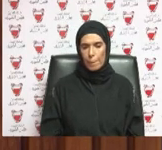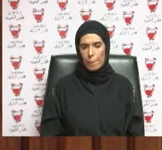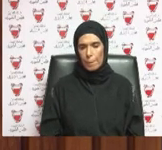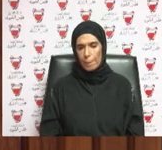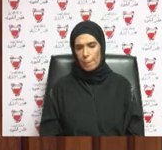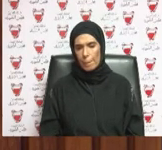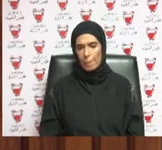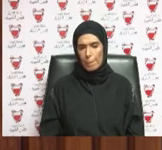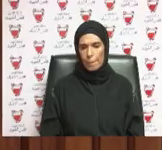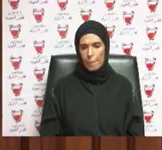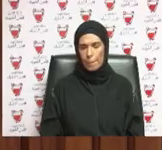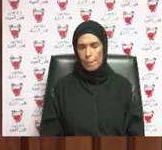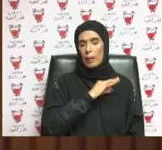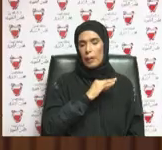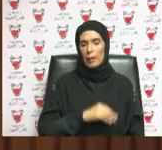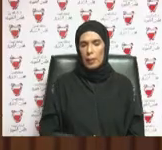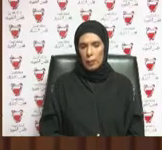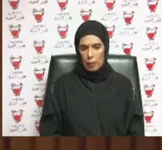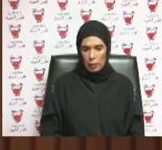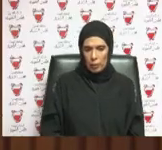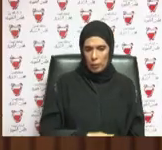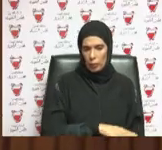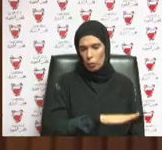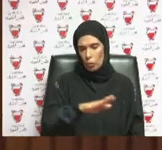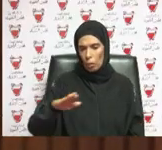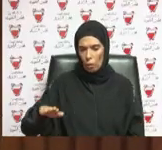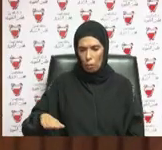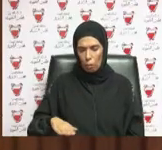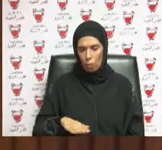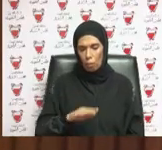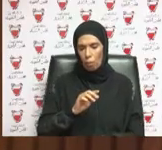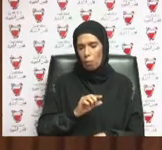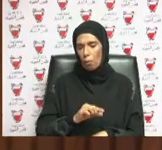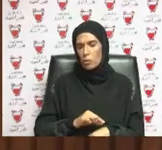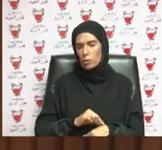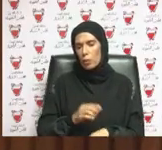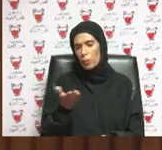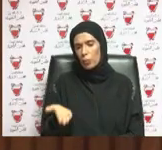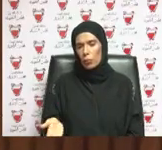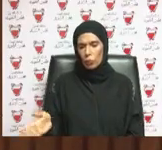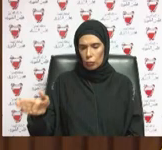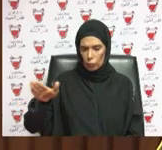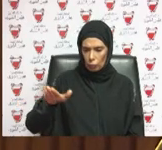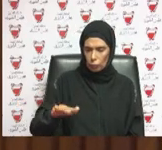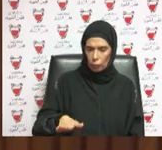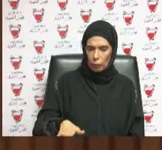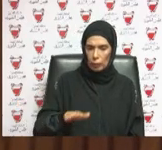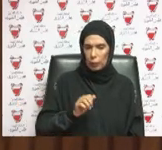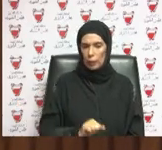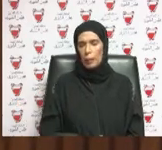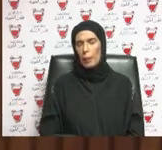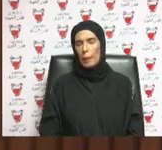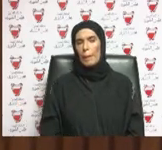الأخ عبد الله الدوسري تفضل. كل نفس ذائقة الموت، وإنما توفون أجوركم يوم